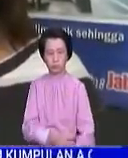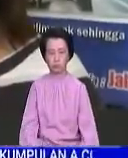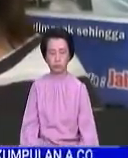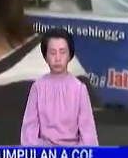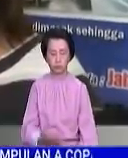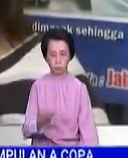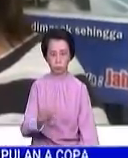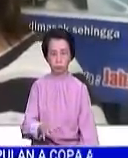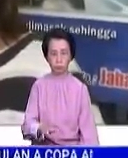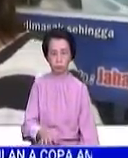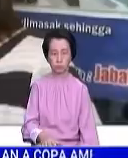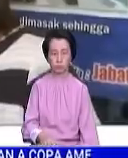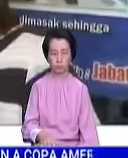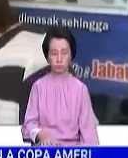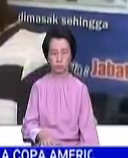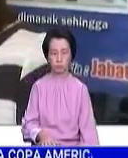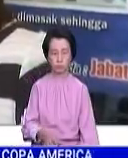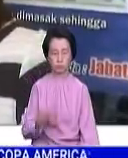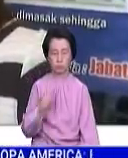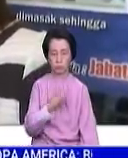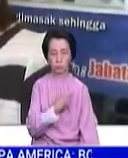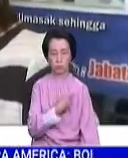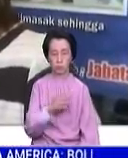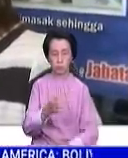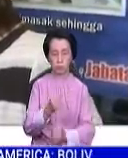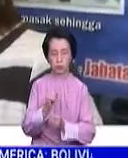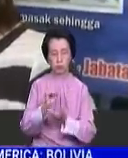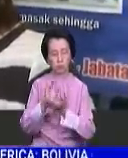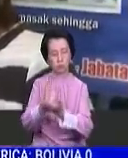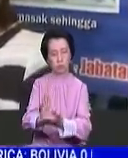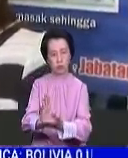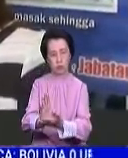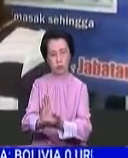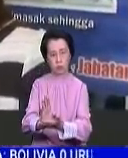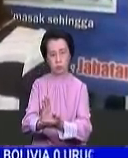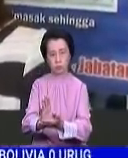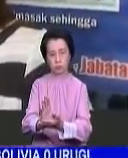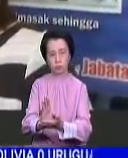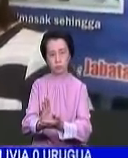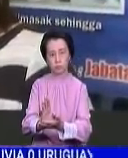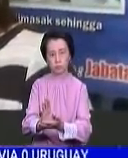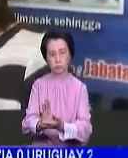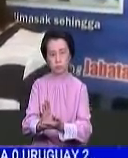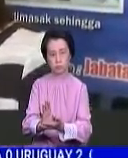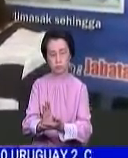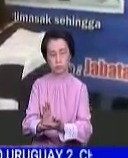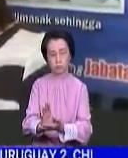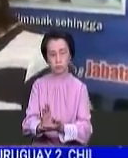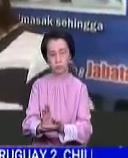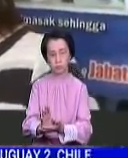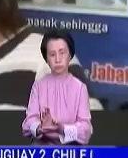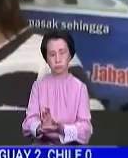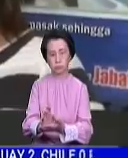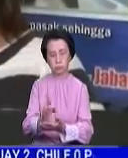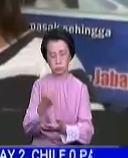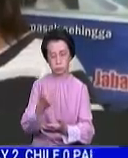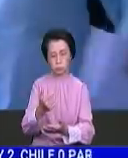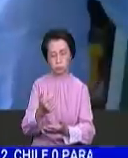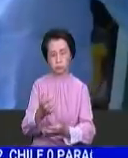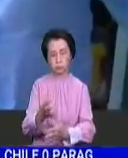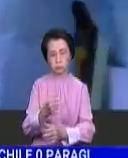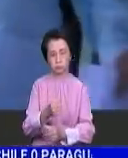amandoko ya ini sagintun antara kaya bantu lam ino kaya inambot da ama jarum da vaksin